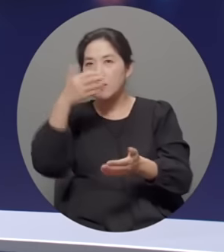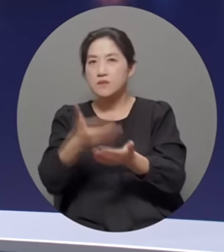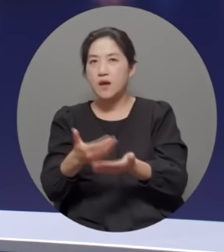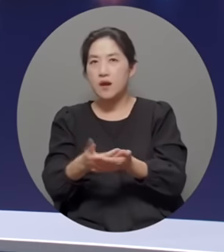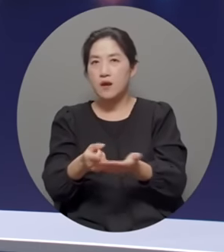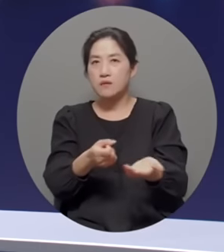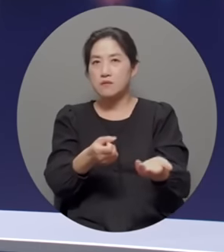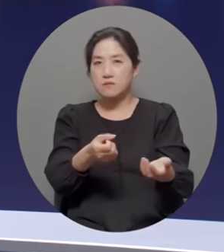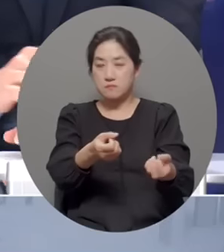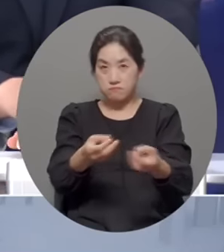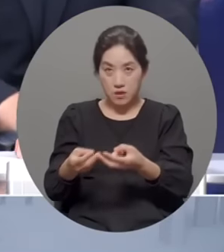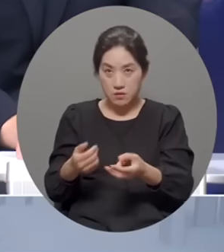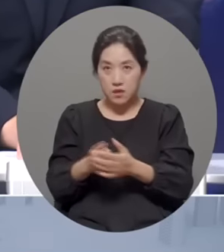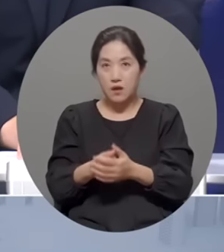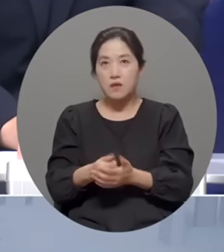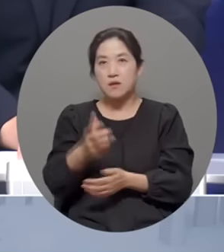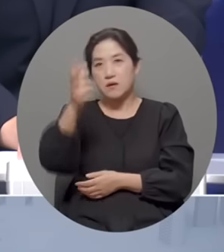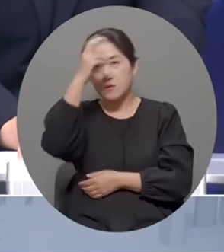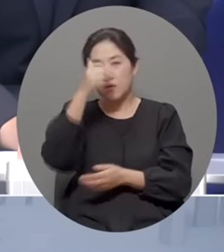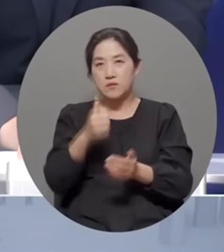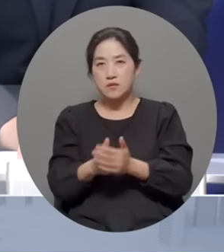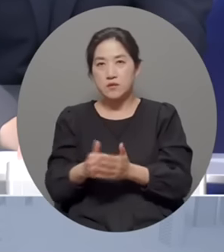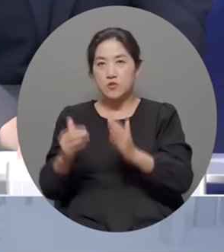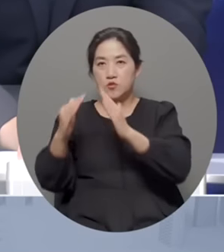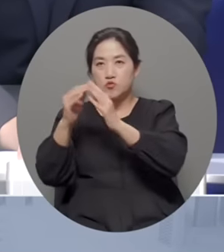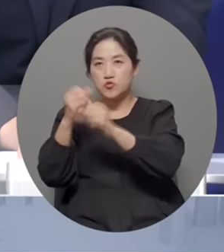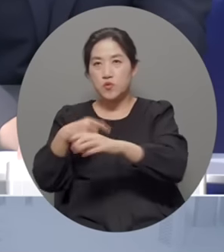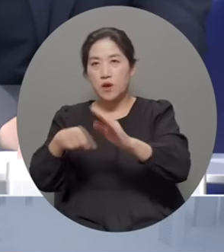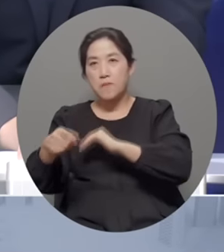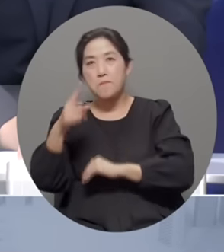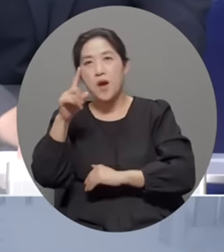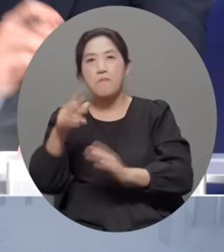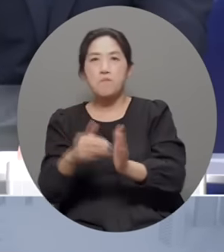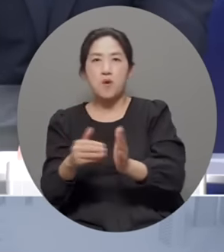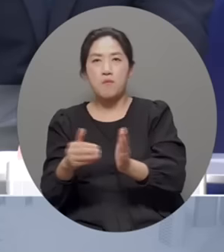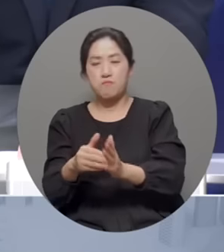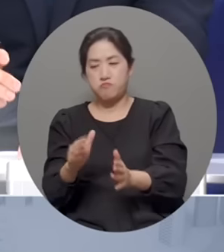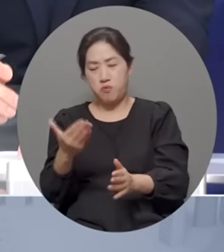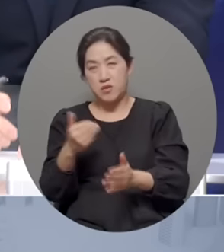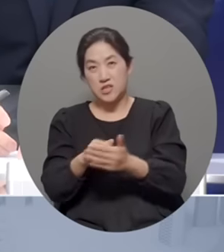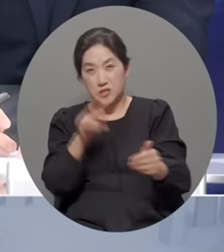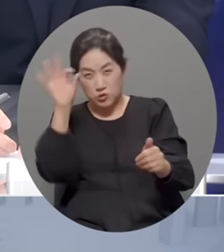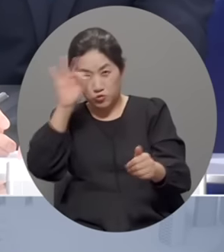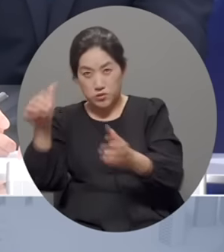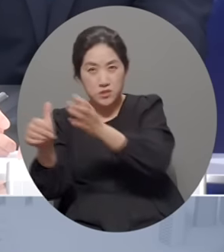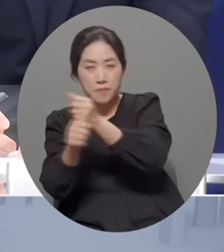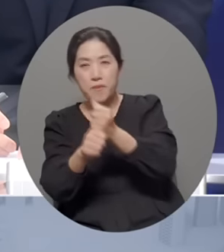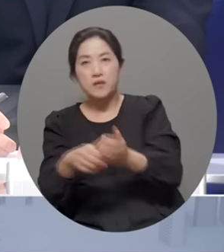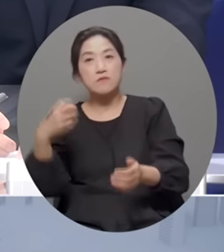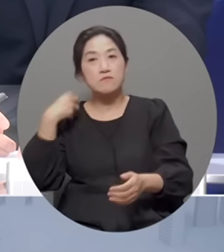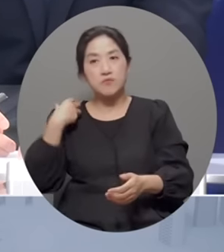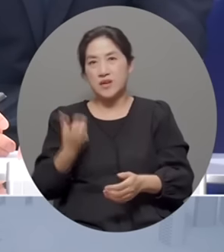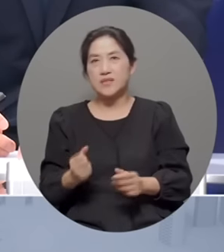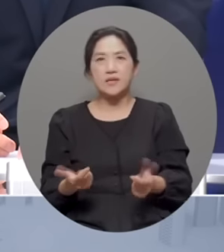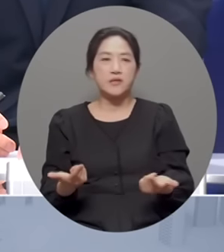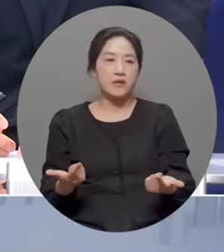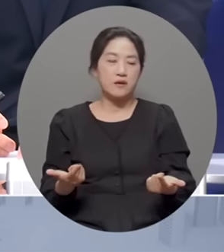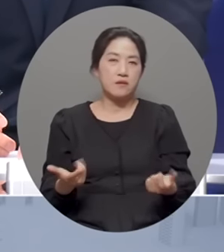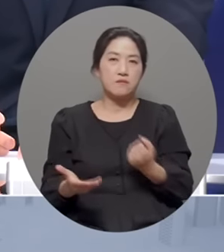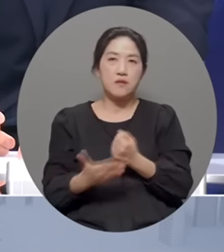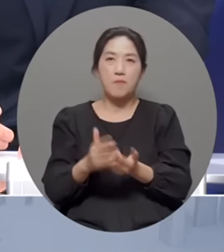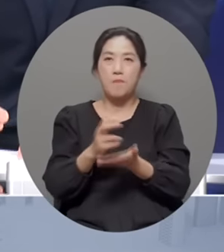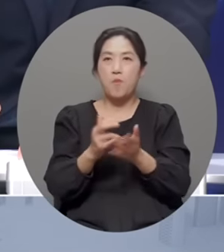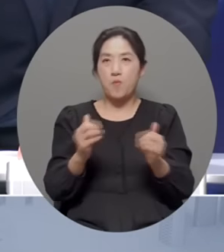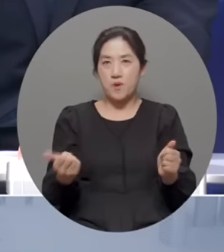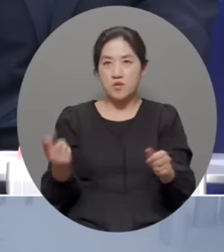촉탁을 했는데요. 이것도 경찰이 등록된 주소지에 가볼 뿐이지 추적을 해서 체포해야 하는 의무가 있는 건 아닙니다. 그래서